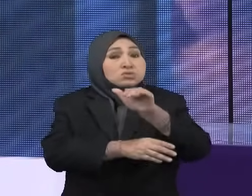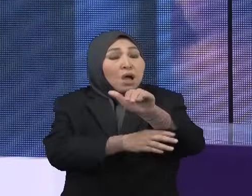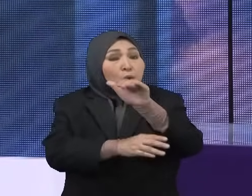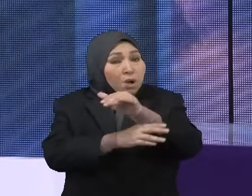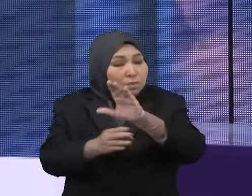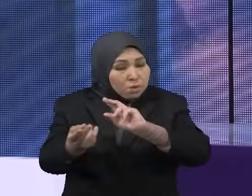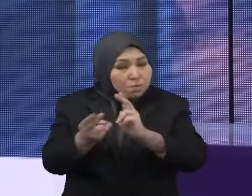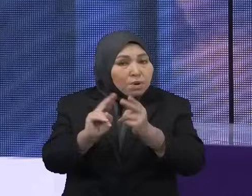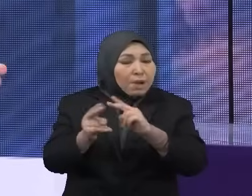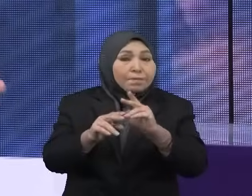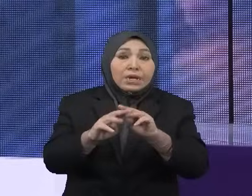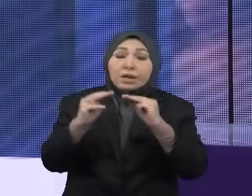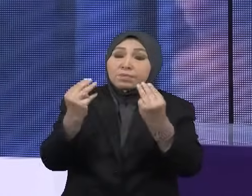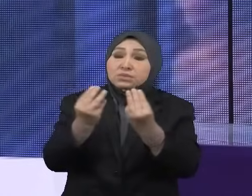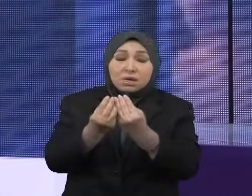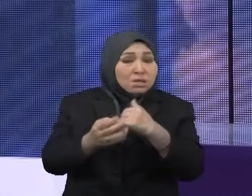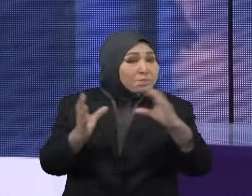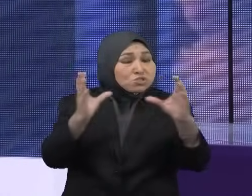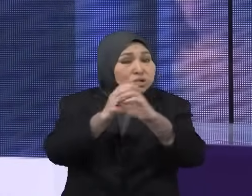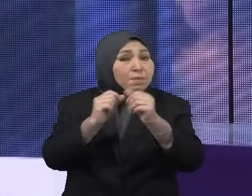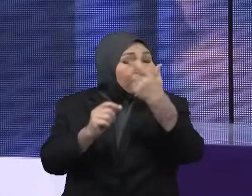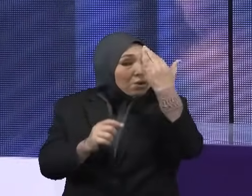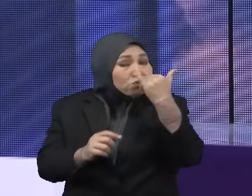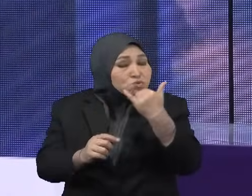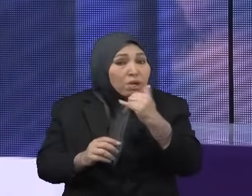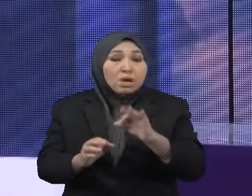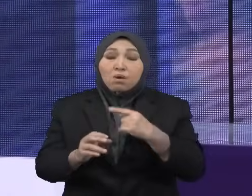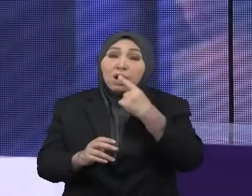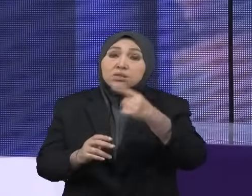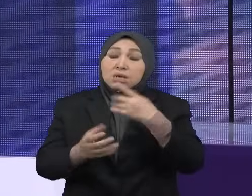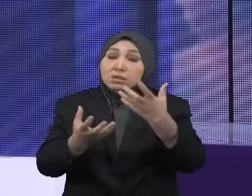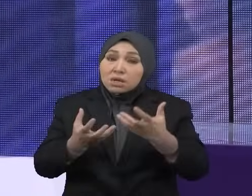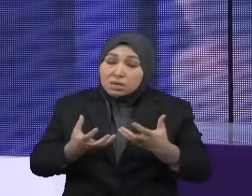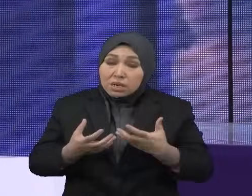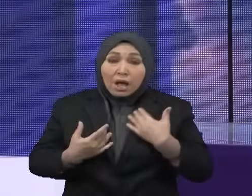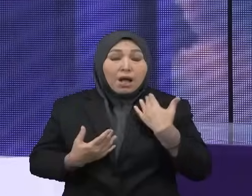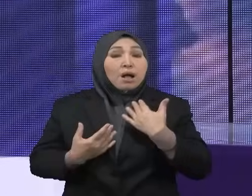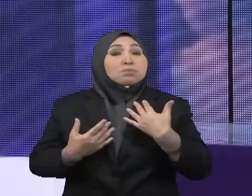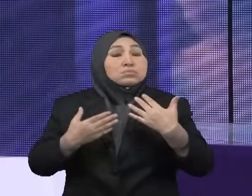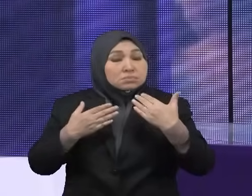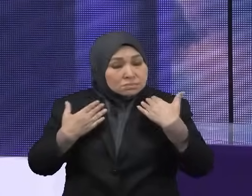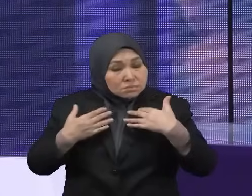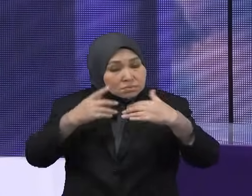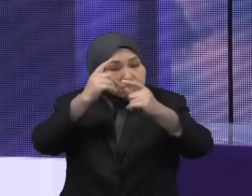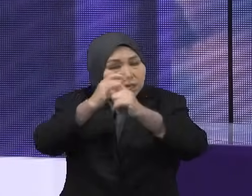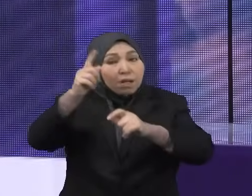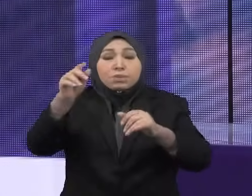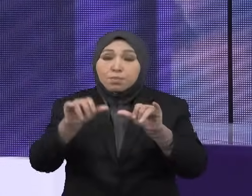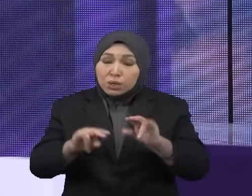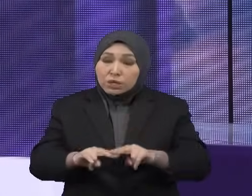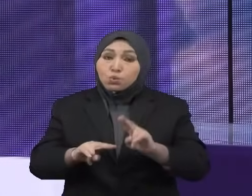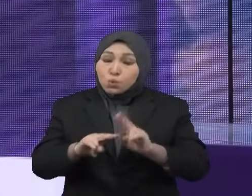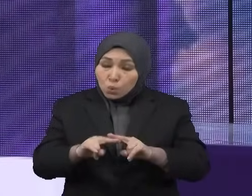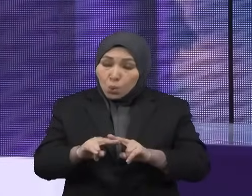membuat perubahan pada umat. Dan ini mencabar, Ustaz, ya. Pasal apa? Pasal kalau katakan nak bertauhid, okey, kita bolehlah duduk kat rumah pun boleh